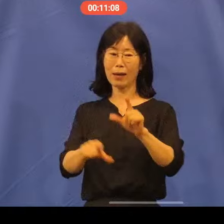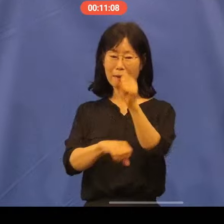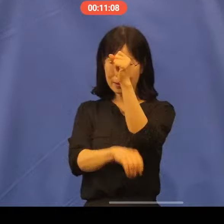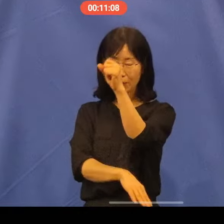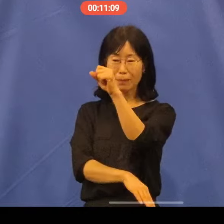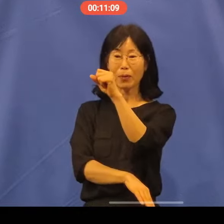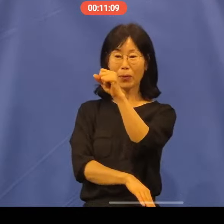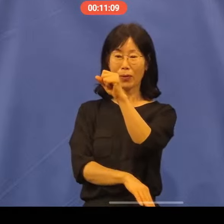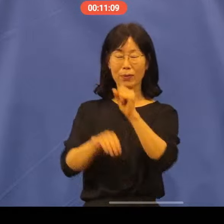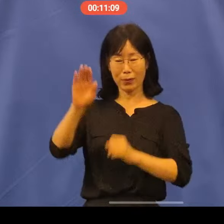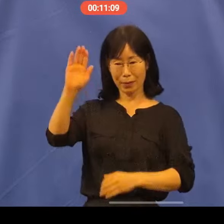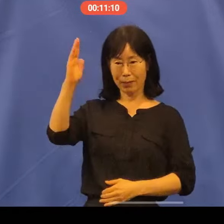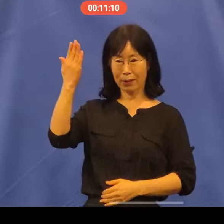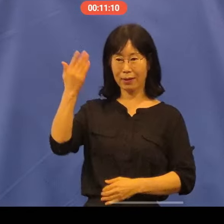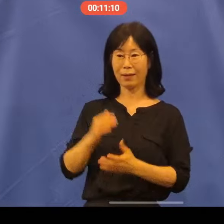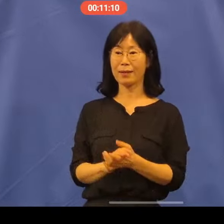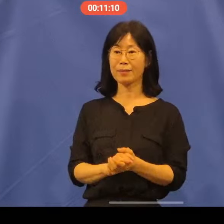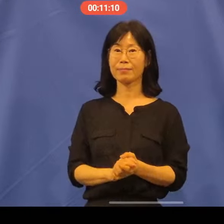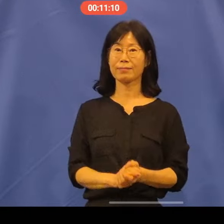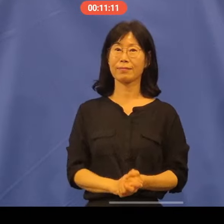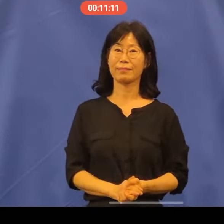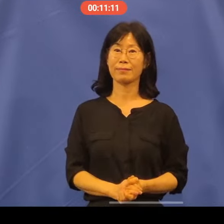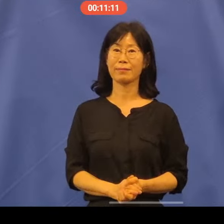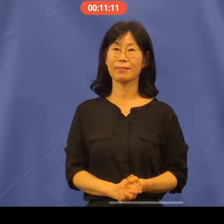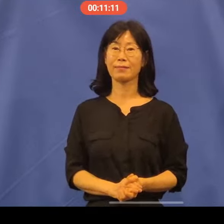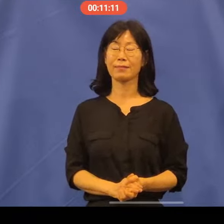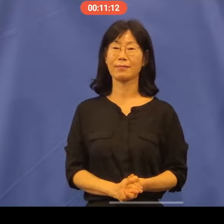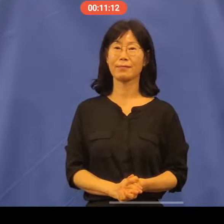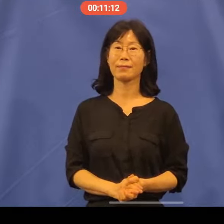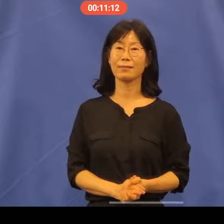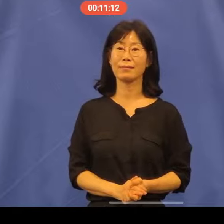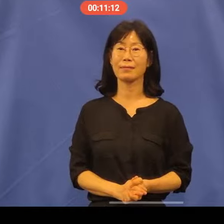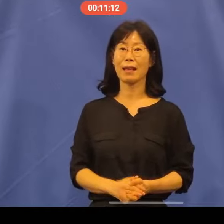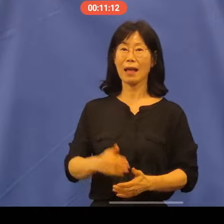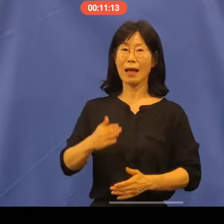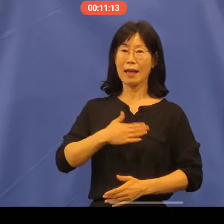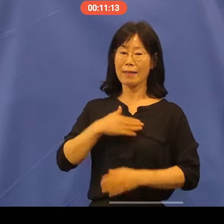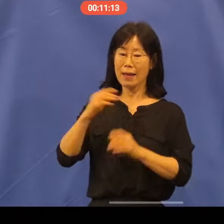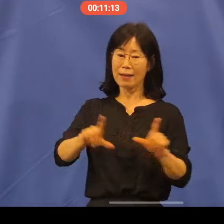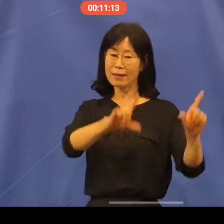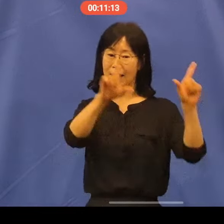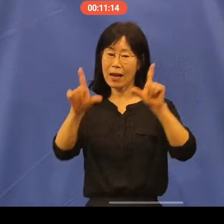그러면 엄청난 일이 일어나요. 세상에 전혀 다르게 보인다는 거죠. 내가 어떻게 살아야